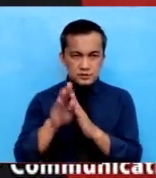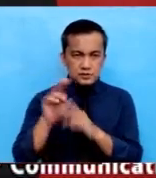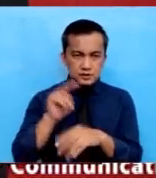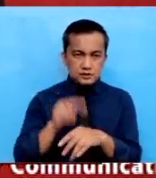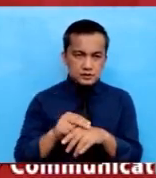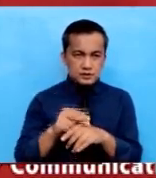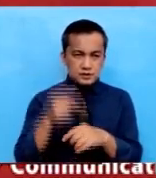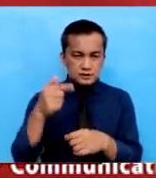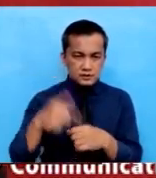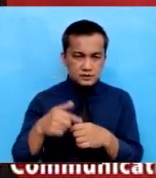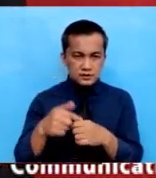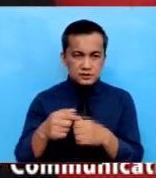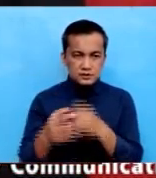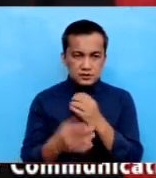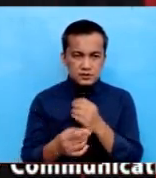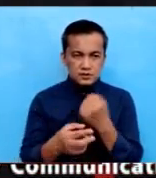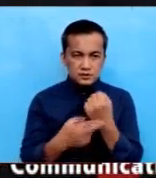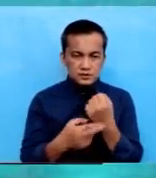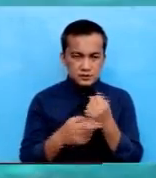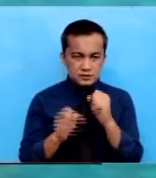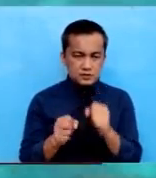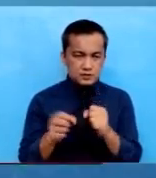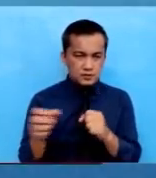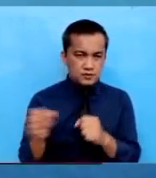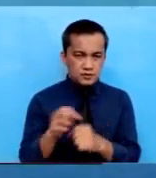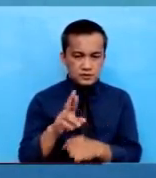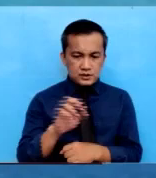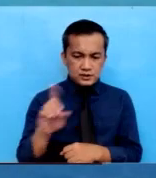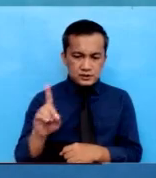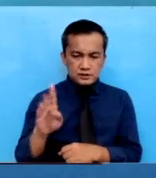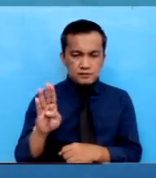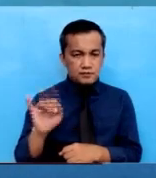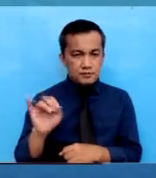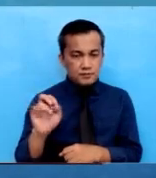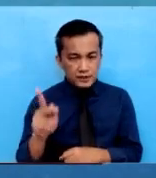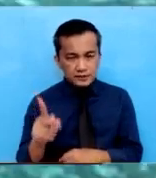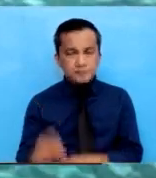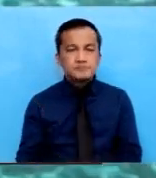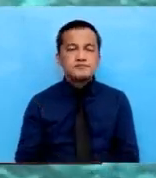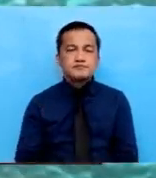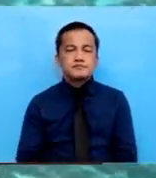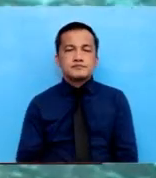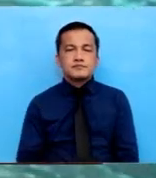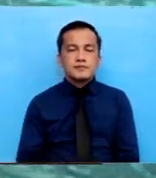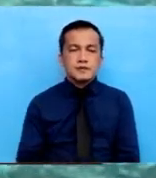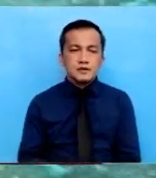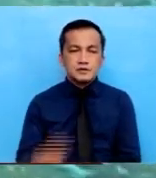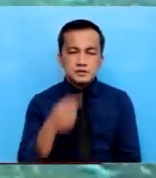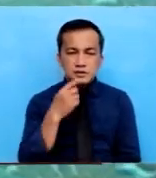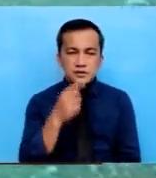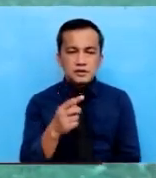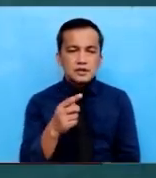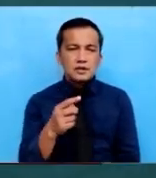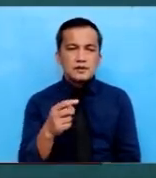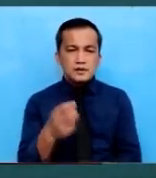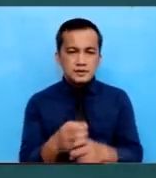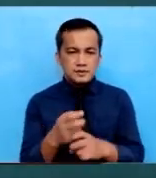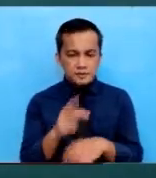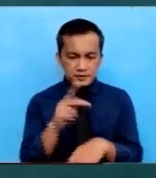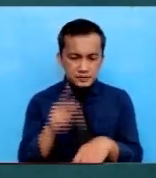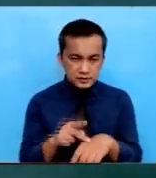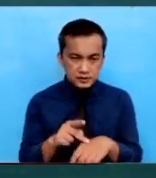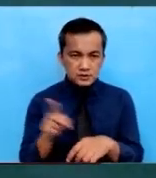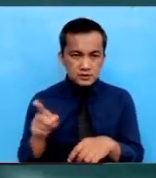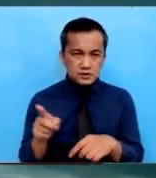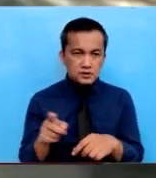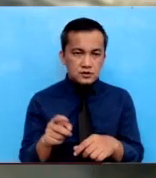reserves na pwedeng makuha sa Reed Bank. Kaya tingin ni Banlawi, mahihirapan daw ang Pilipinas kung itutuloy ang sarili